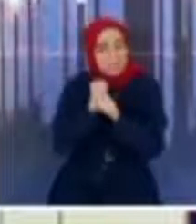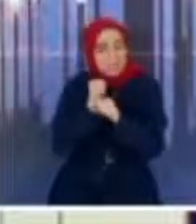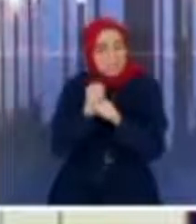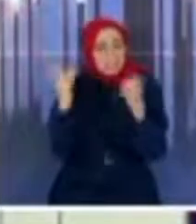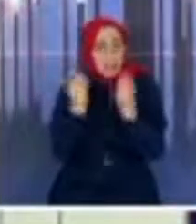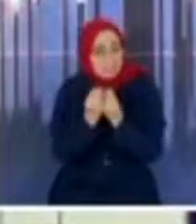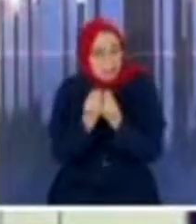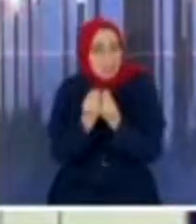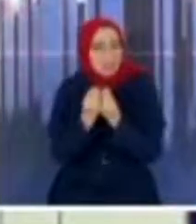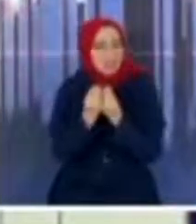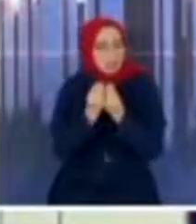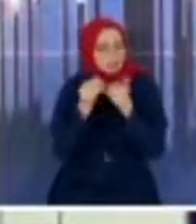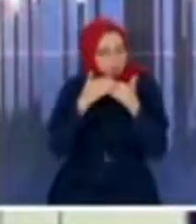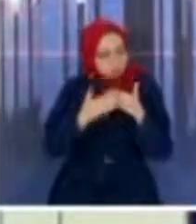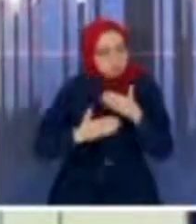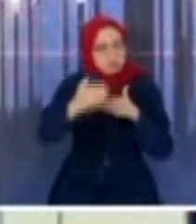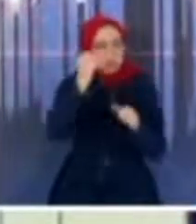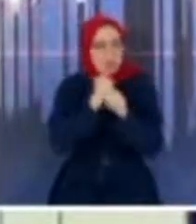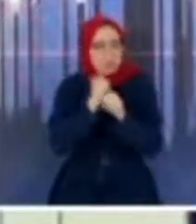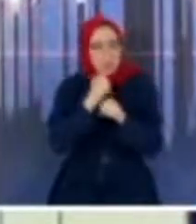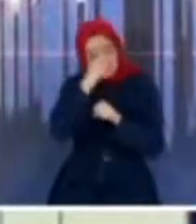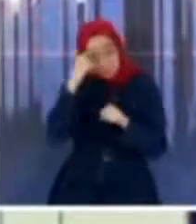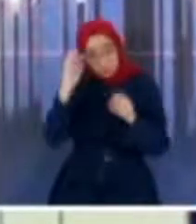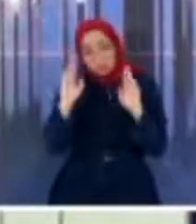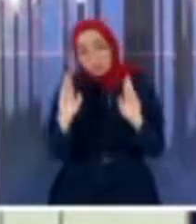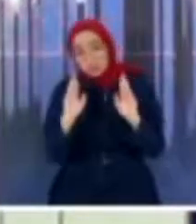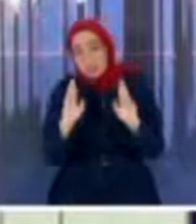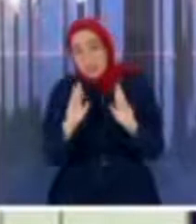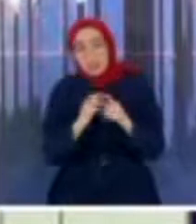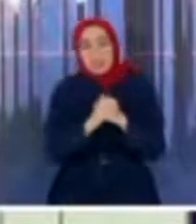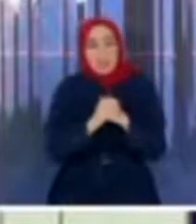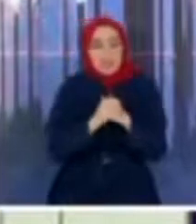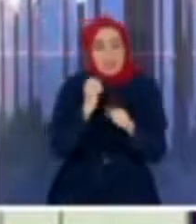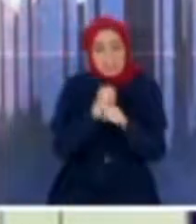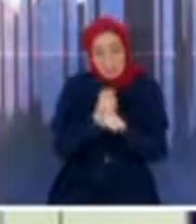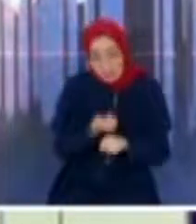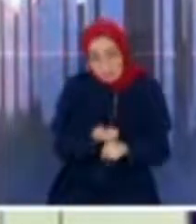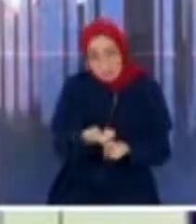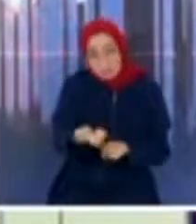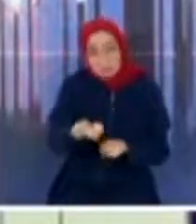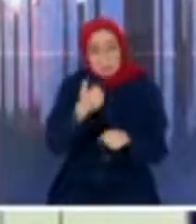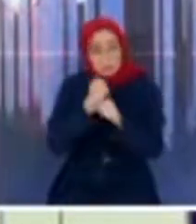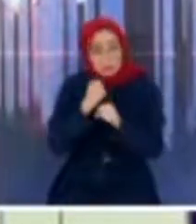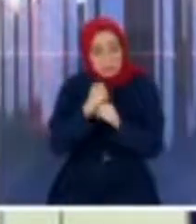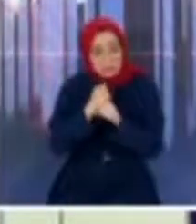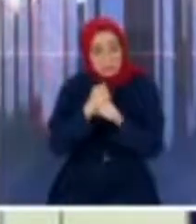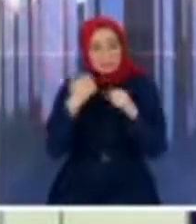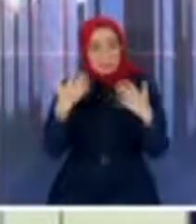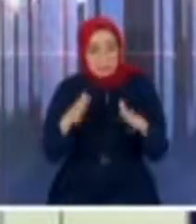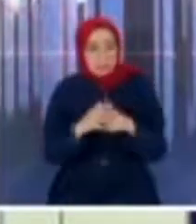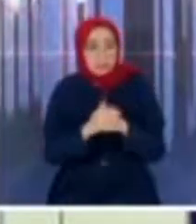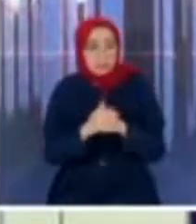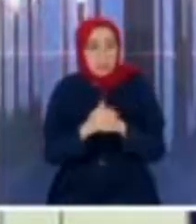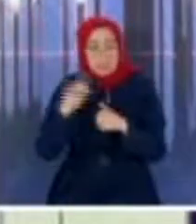مش من اليوم. فهمت ان شاء الله باش تشوفوه يغنوا عن قريب باش يزدي الخدمات نتاعه للناس